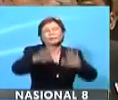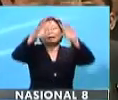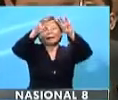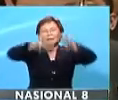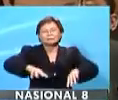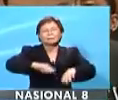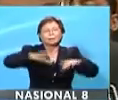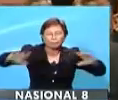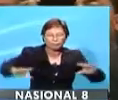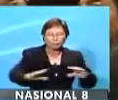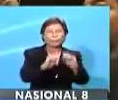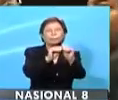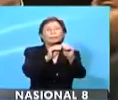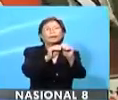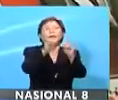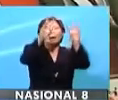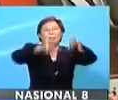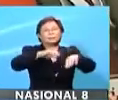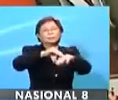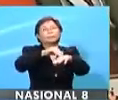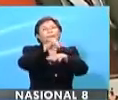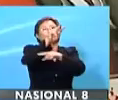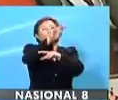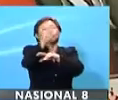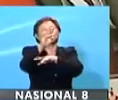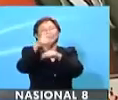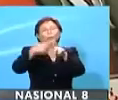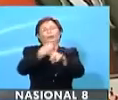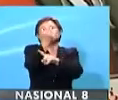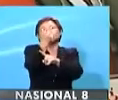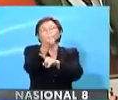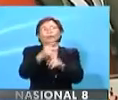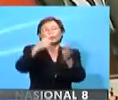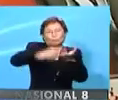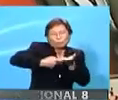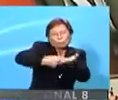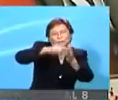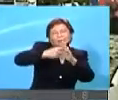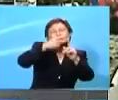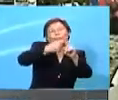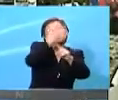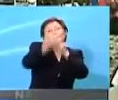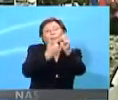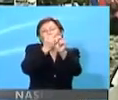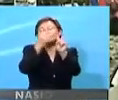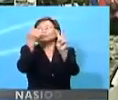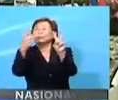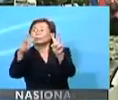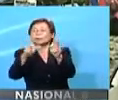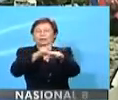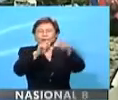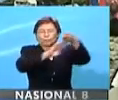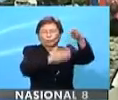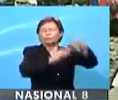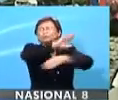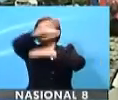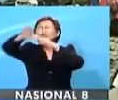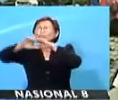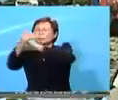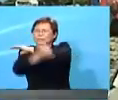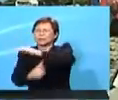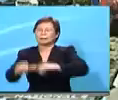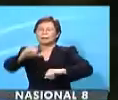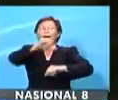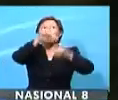ASEAN ke-27 November ini. Rundingan RCEP dimulakan pada Mei 2013 di Brunei melibatkan kesemua negara